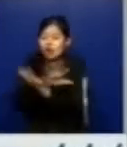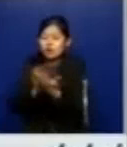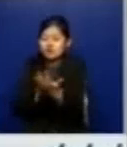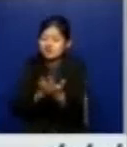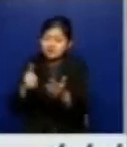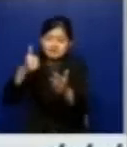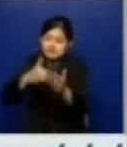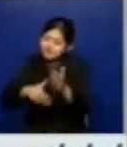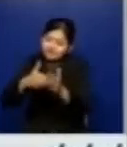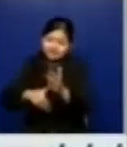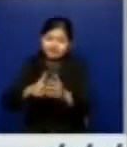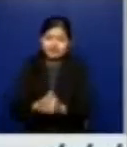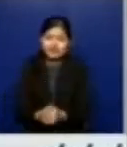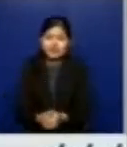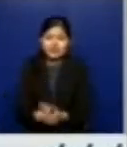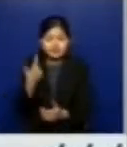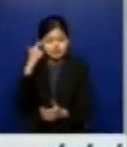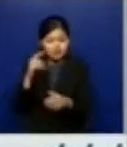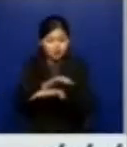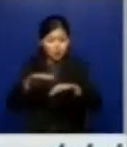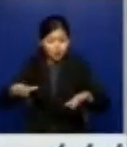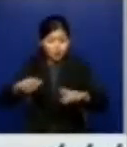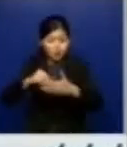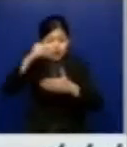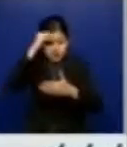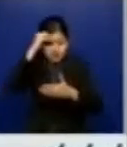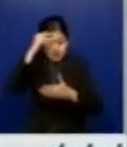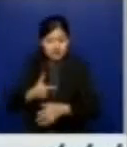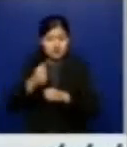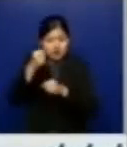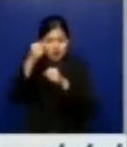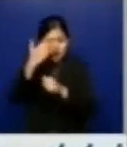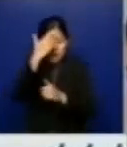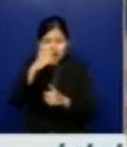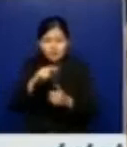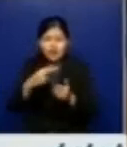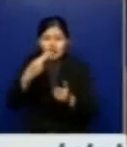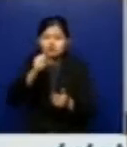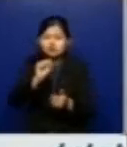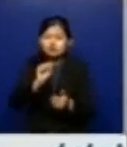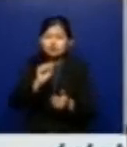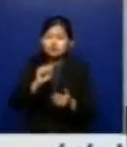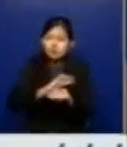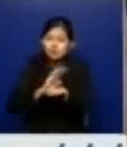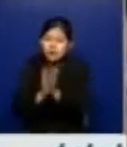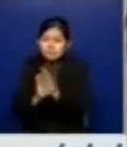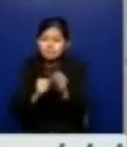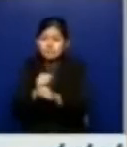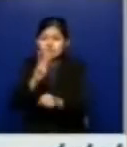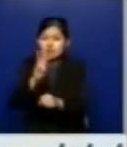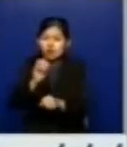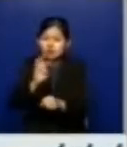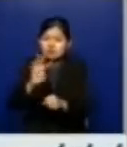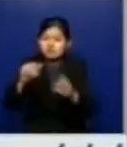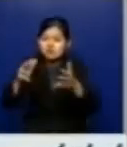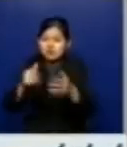ครับวันนี้น้องๆทั้งประเทศเนี่ยลุกขึ้นมาเรียกร้องครับว่าทำไมถึงไม่ปรับเปลี่ยนในงบประมาณ64ก็ไม่ได้เปลี่ยนครับแบ